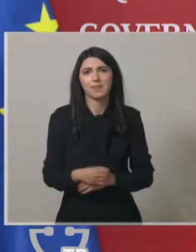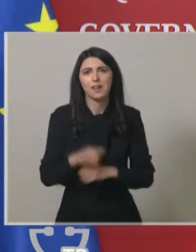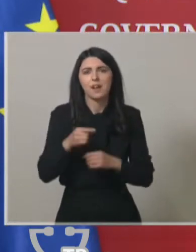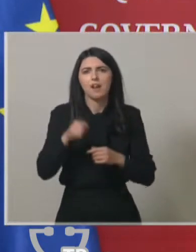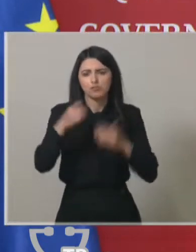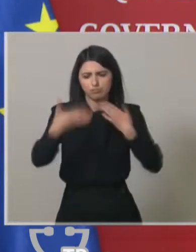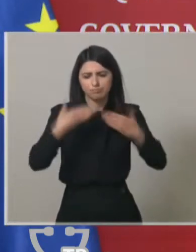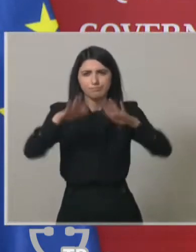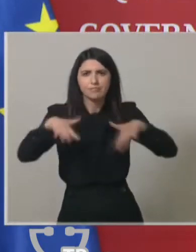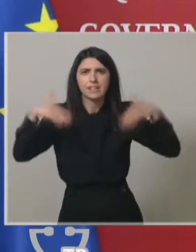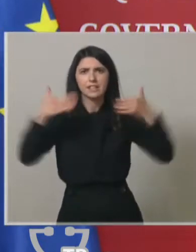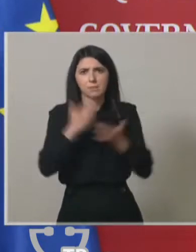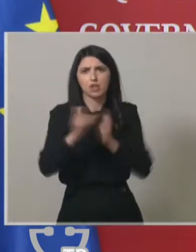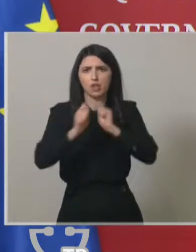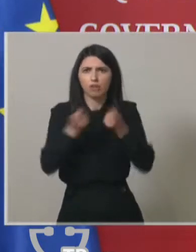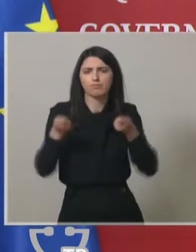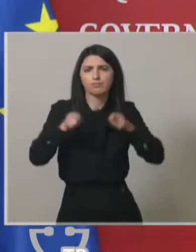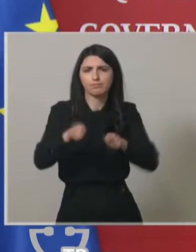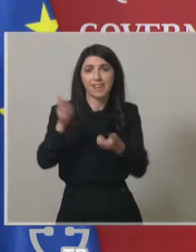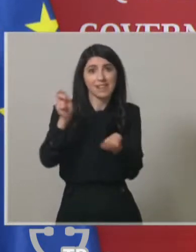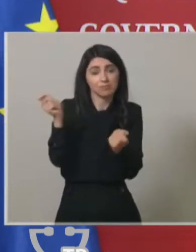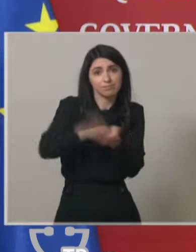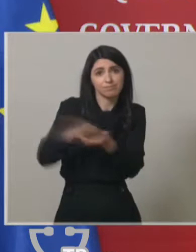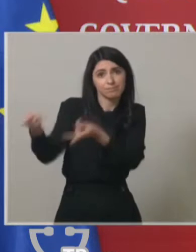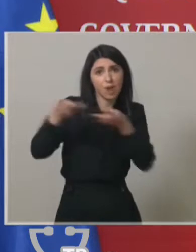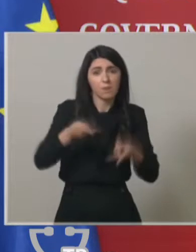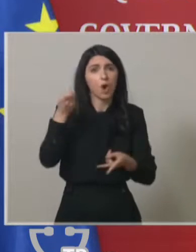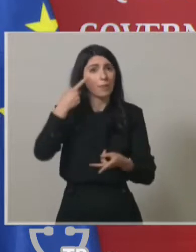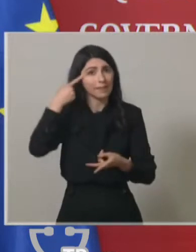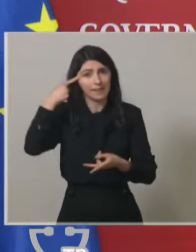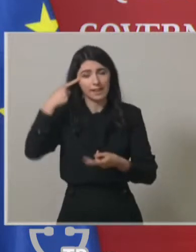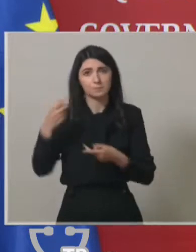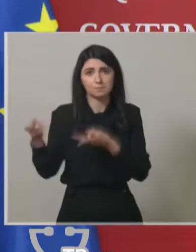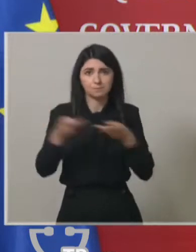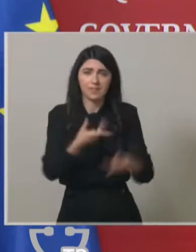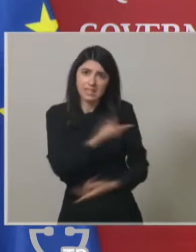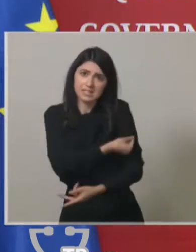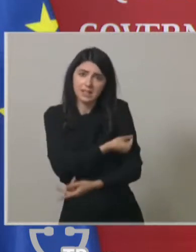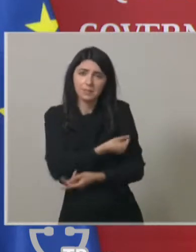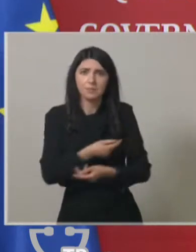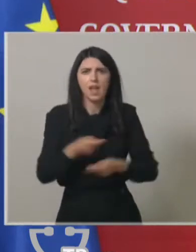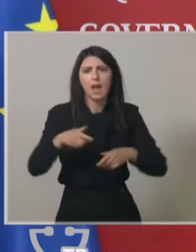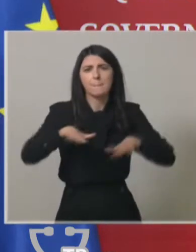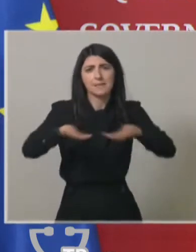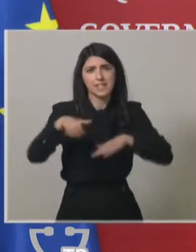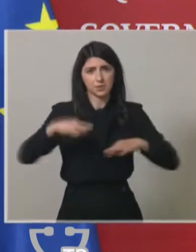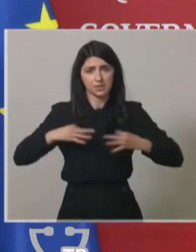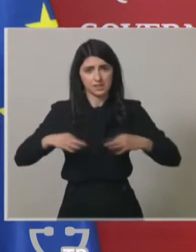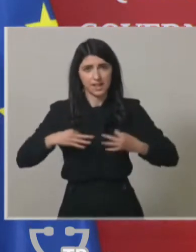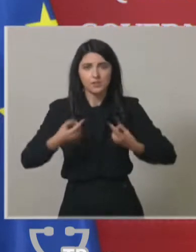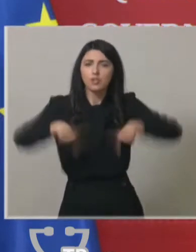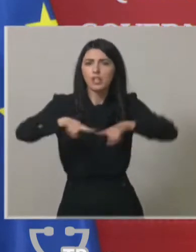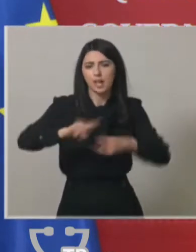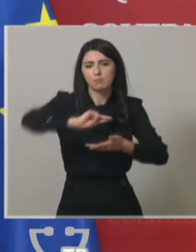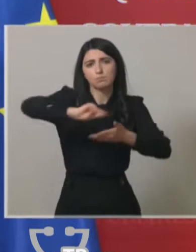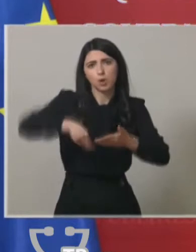затворена седница го усвои договорот за набавка на вакцините од Кина. Се задолжи Министерството за здравство и ние ќе го подпишеме